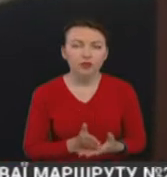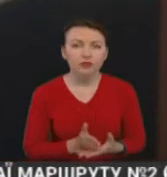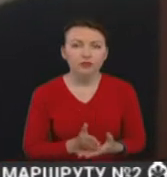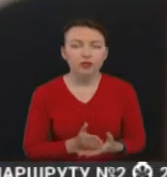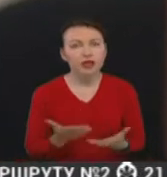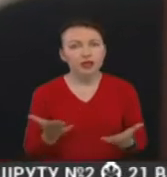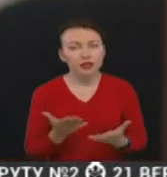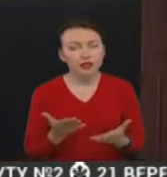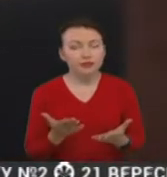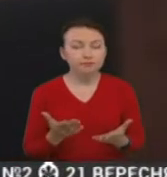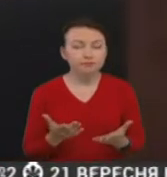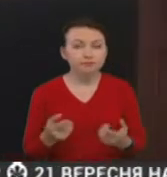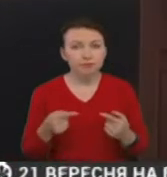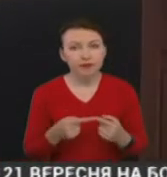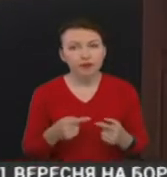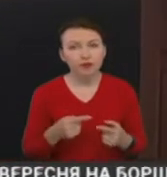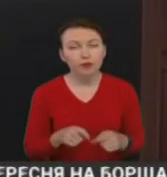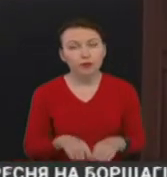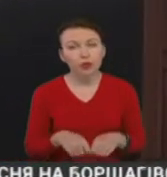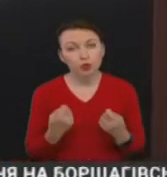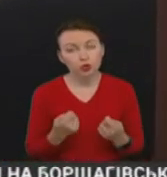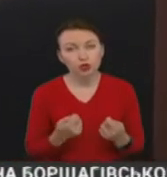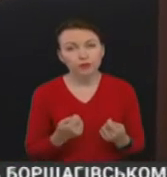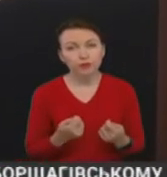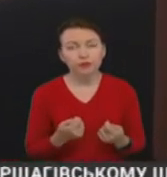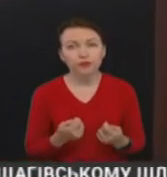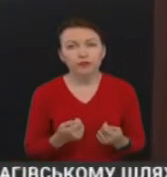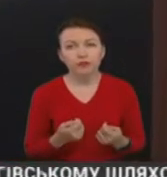мають якісь певні або порушення, або